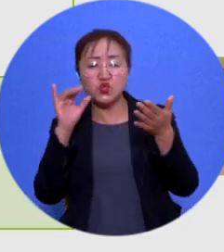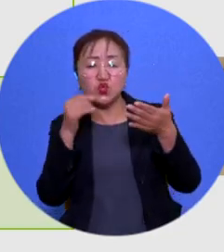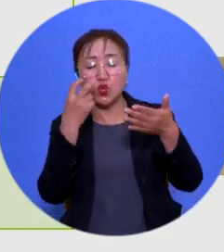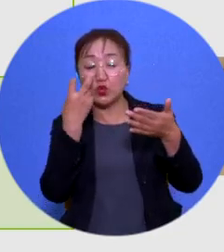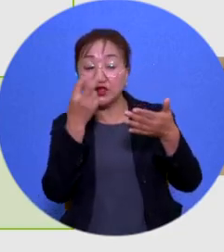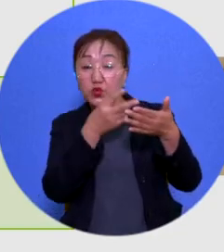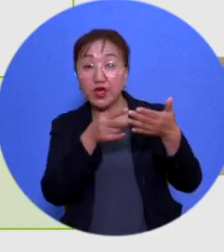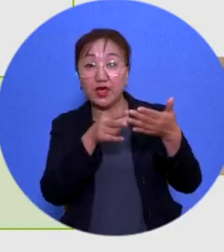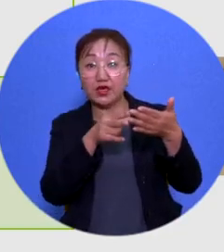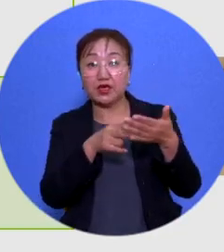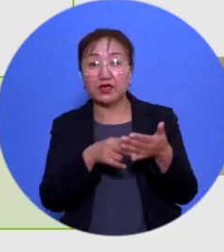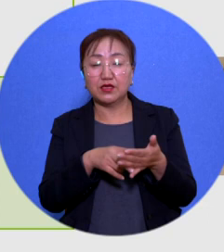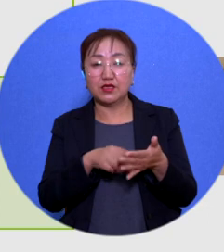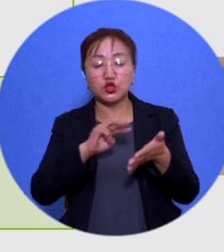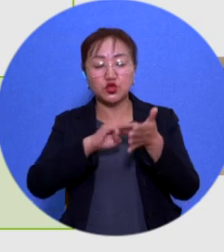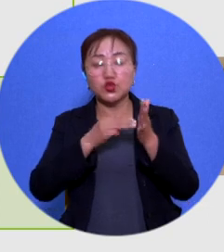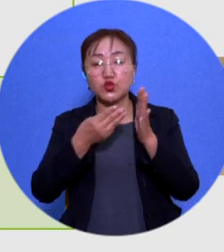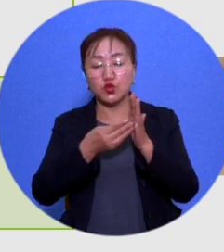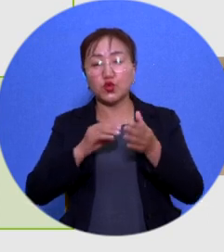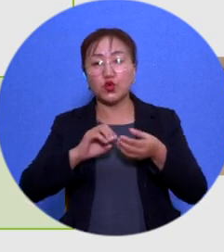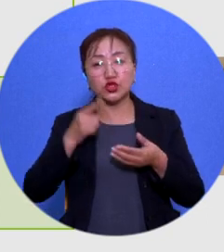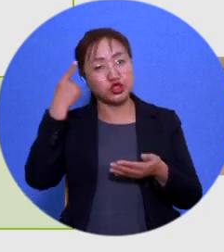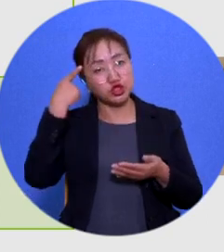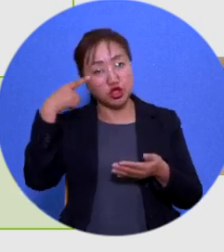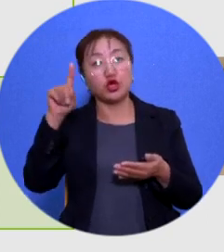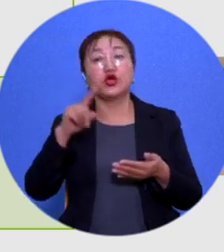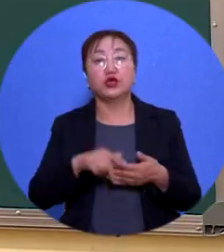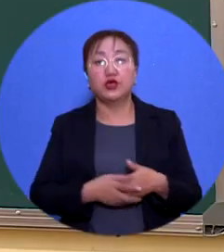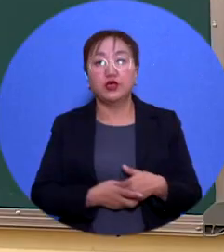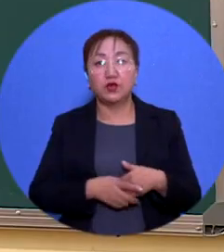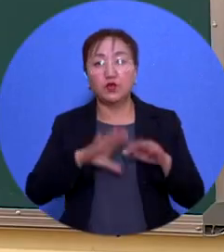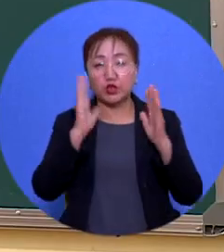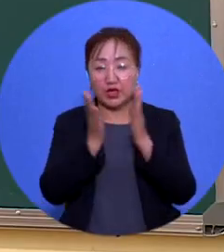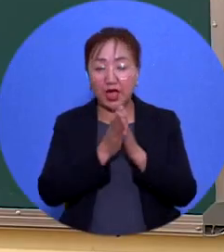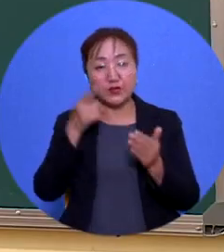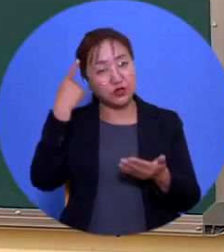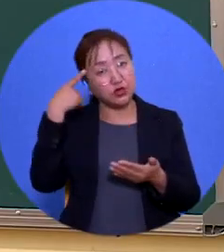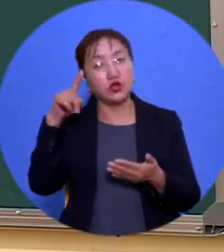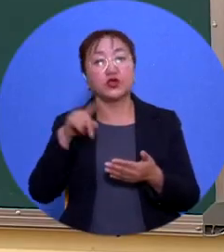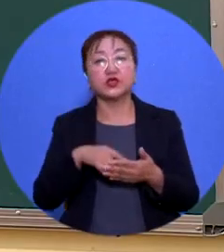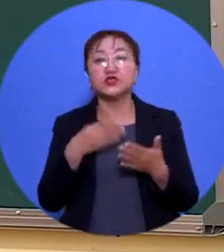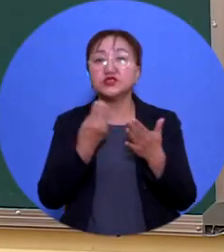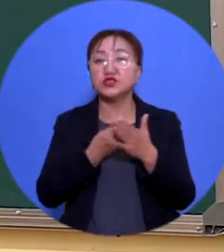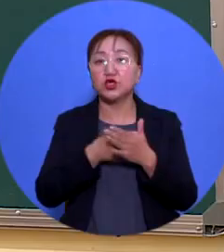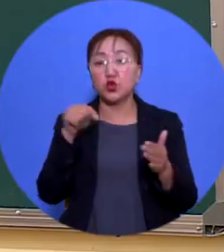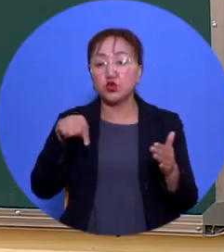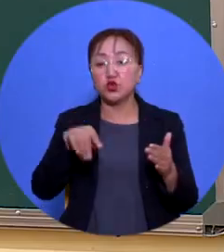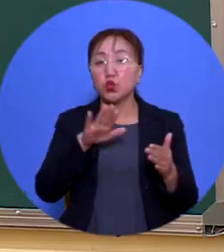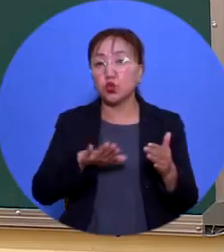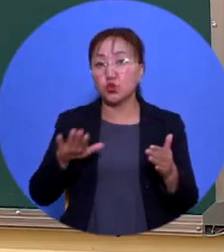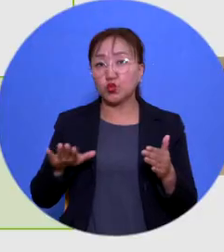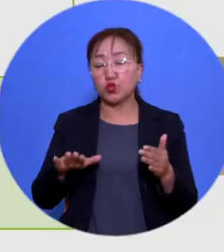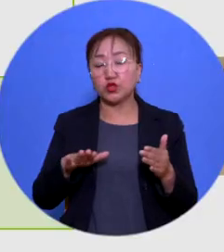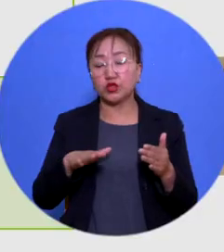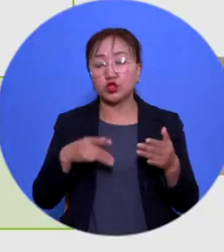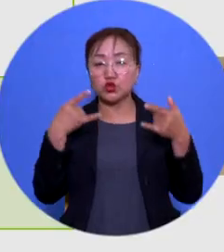гэдэг ийм төлөвлөгөө зохиоё. За өөрсөндөө бас энэ төлөвлөгөө зохиогоорой. Жишээлбэл одоо өнөөдөр хүүхдүүд бол зурагтыг